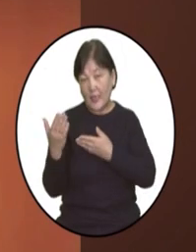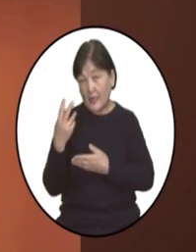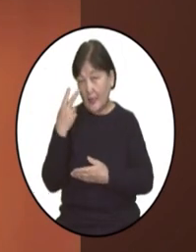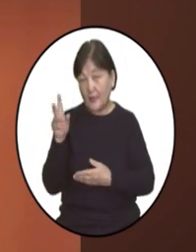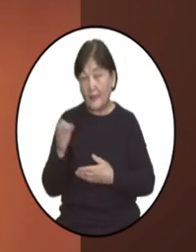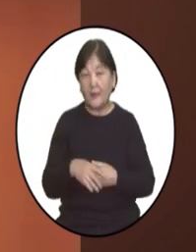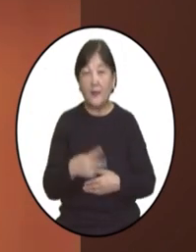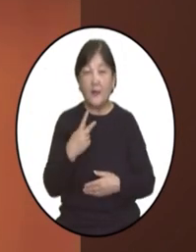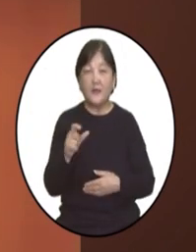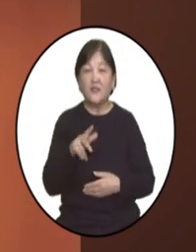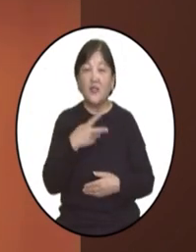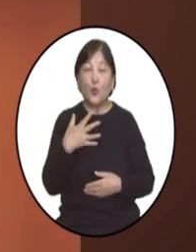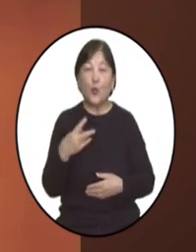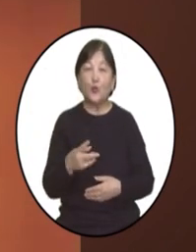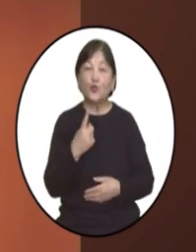Эзлэхүүн нь